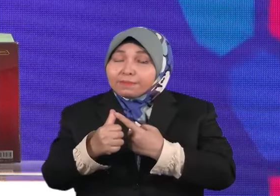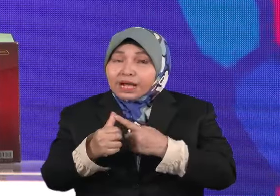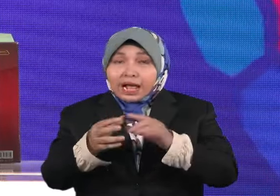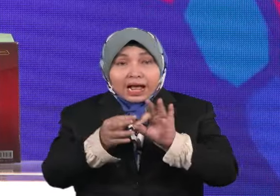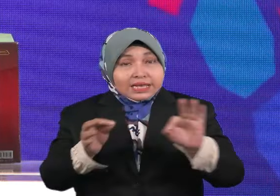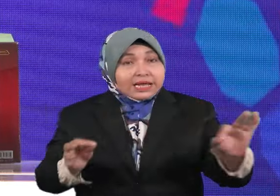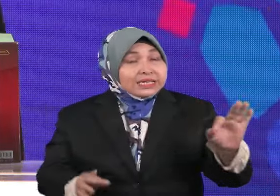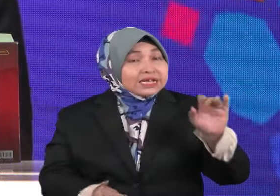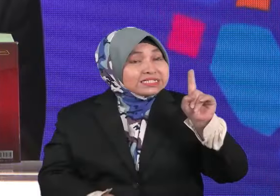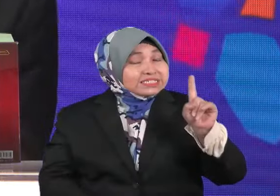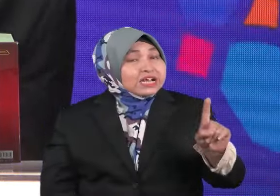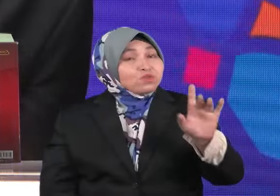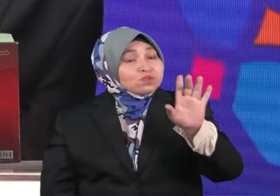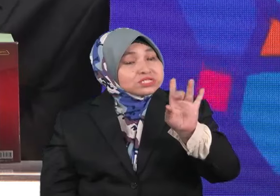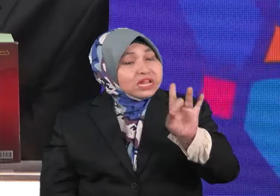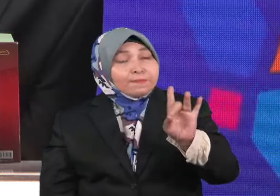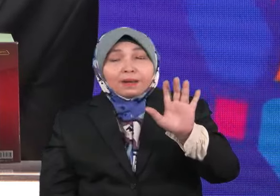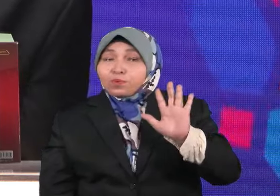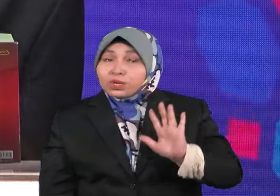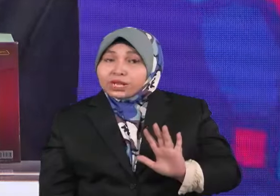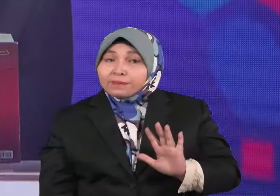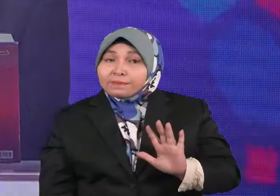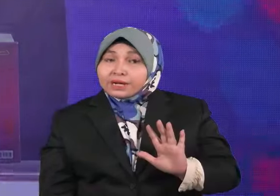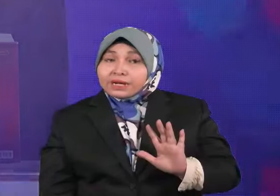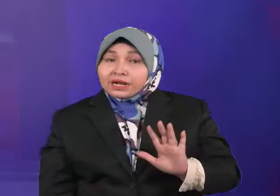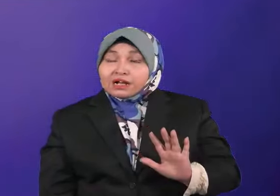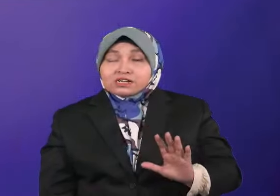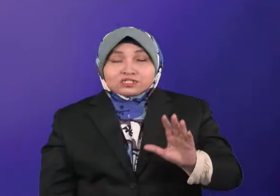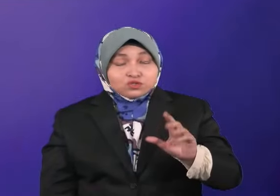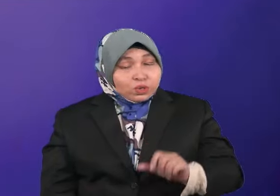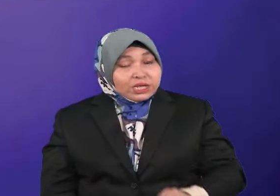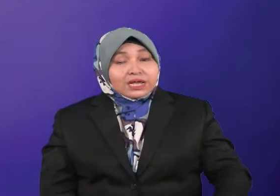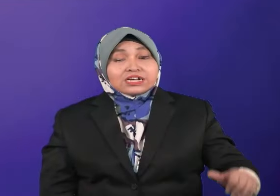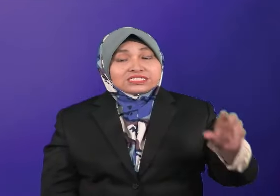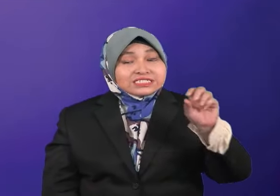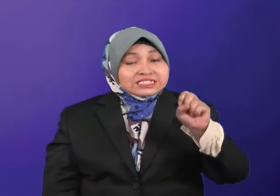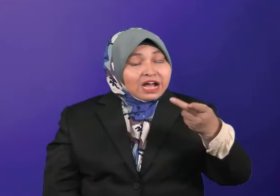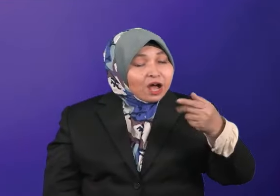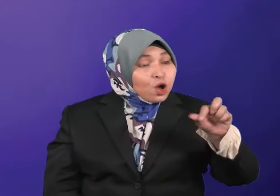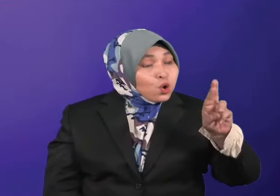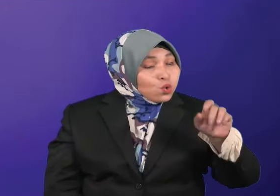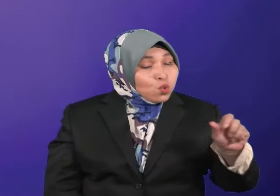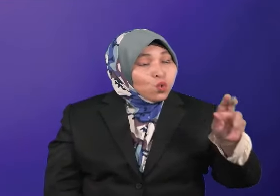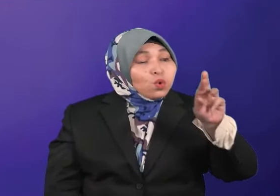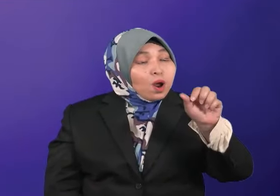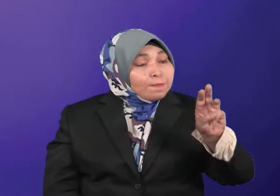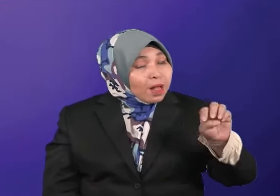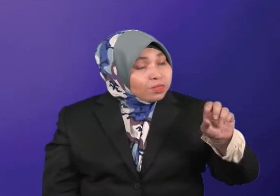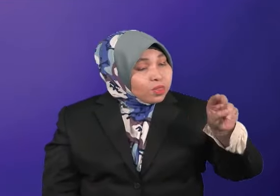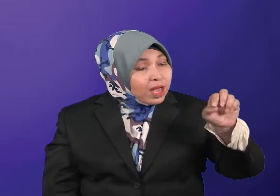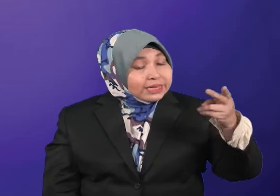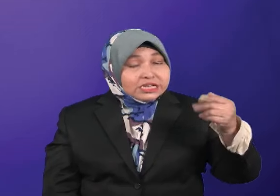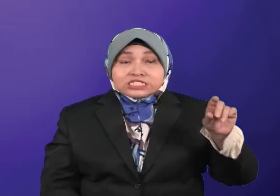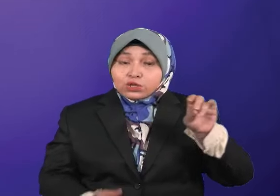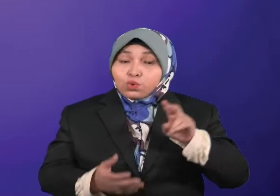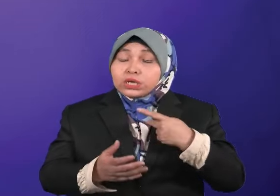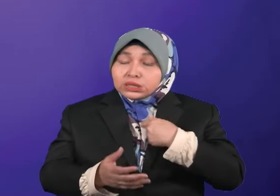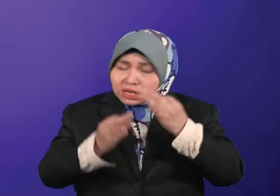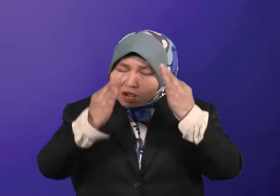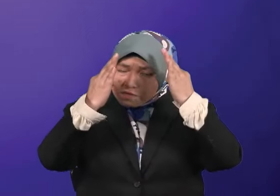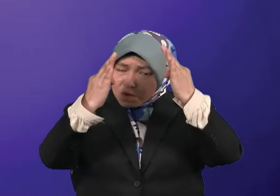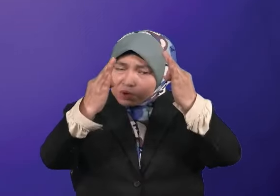yang ke-185, Syahrul Ramadan. Perkataan Syahrul Ramadan di situ, yang mana kita nak